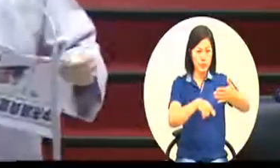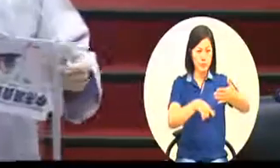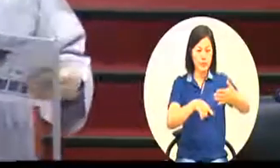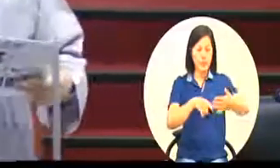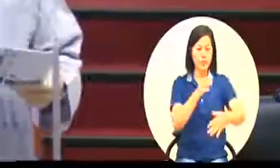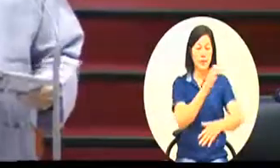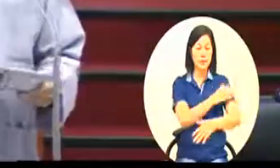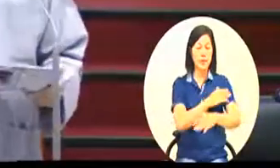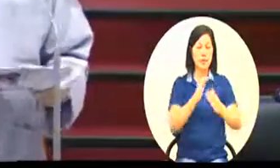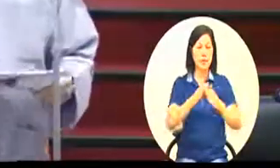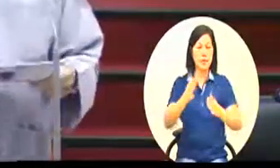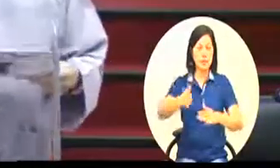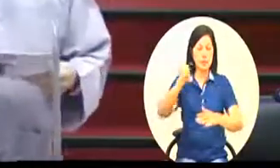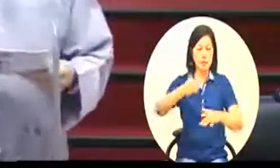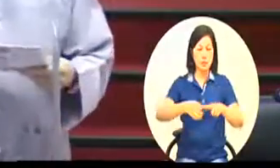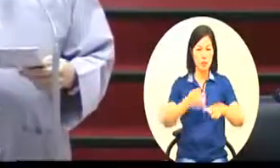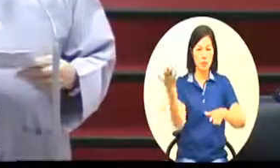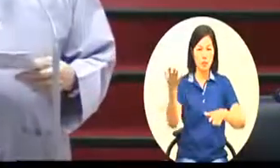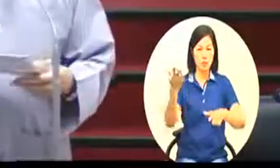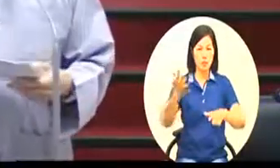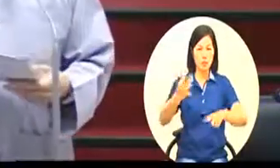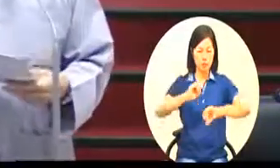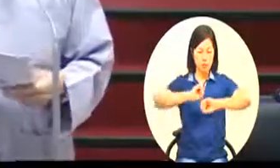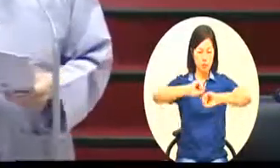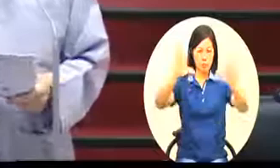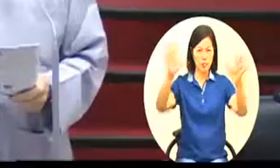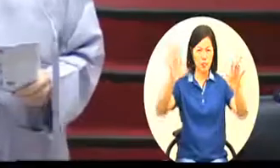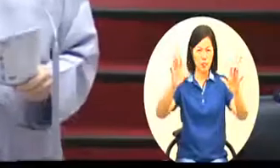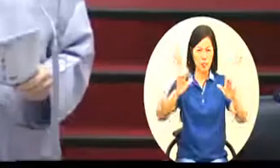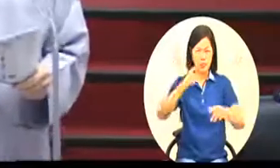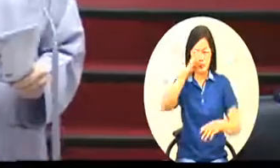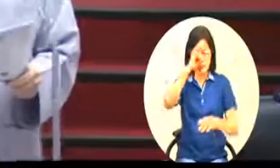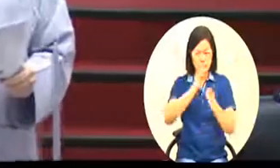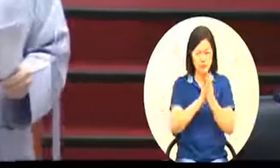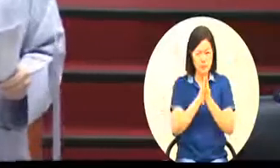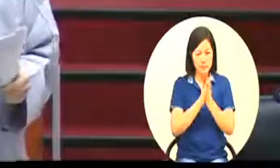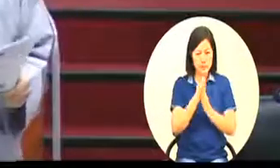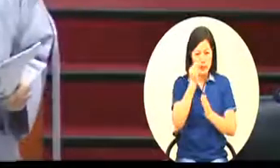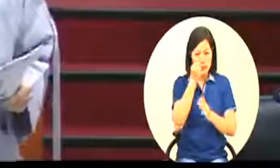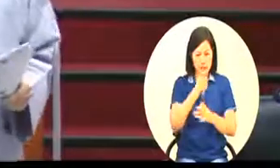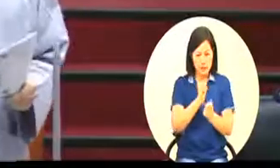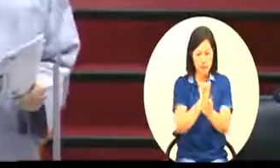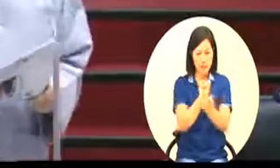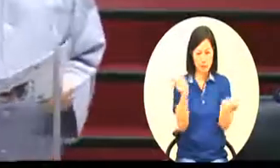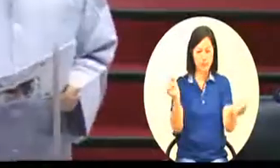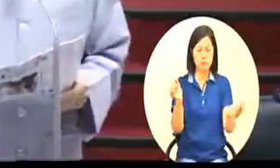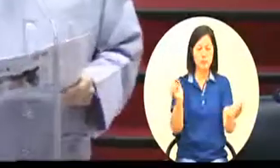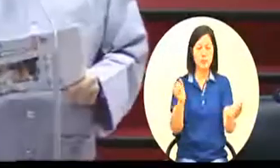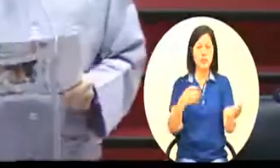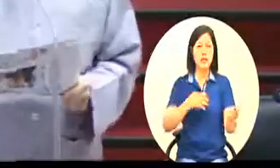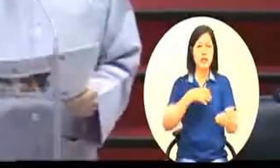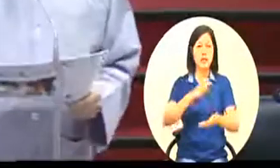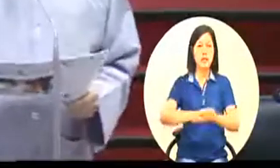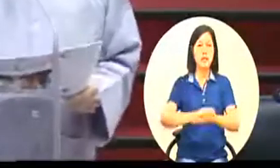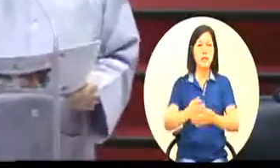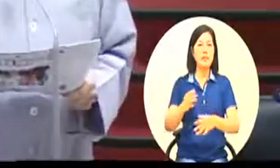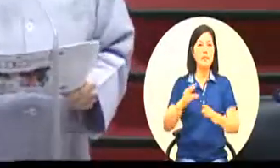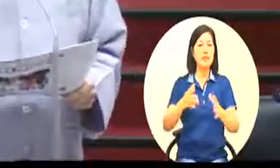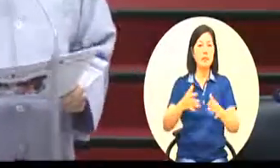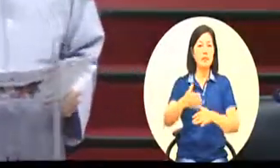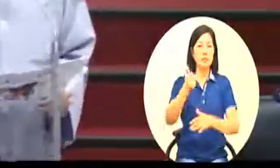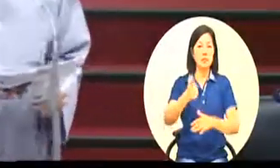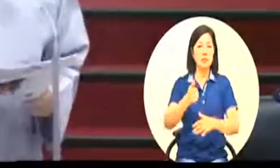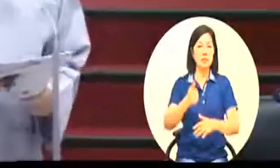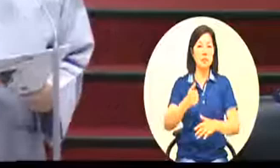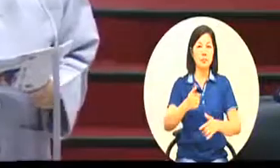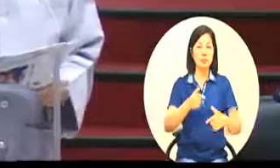开有哪来对我发表要求？有哪来特赦阿扁总统？立场永远都无变。身